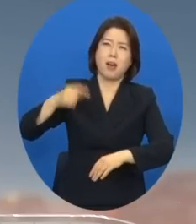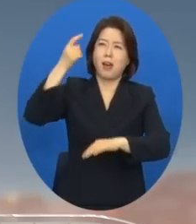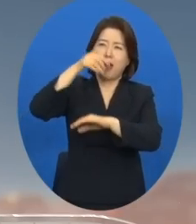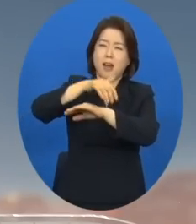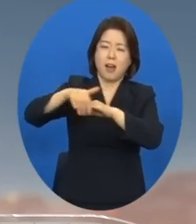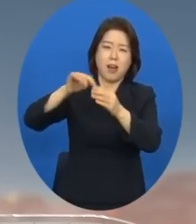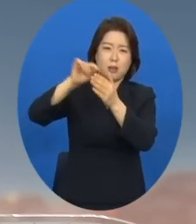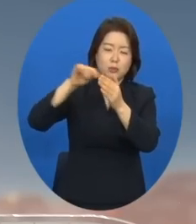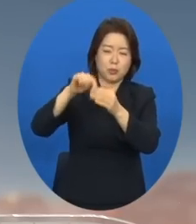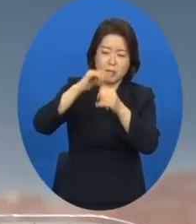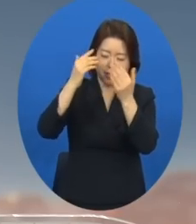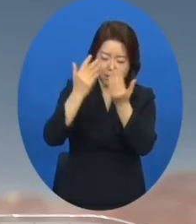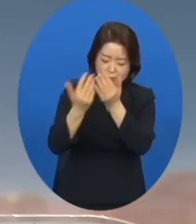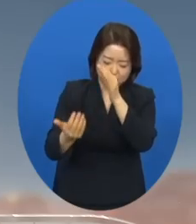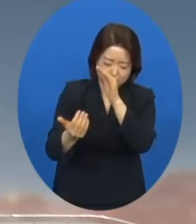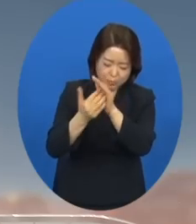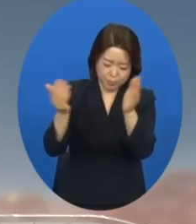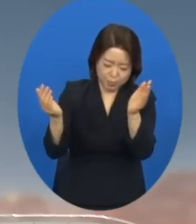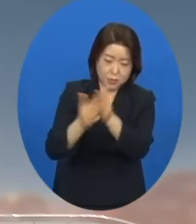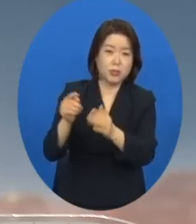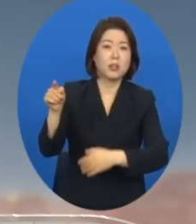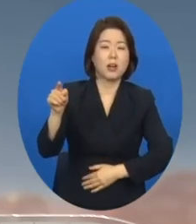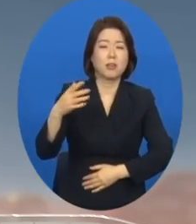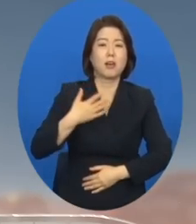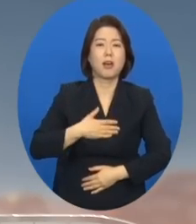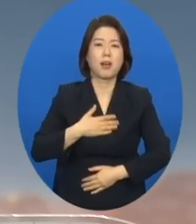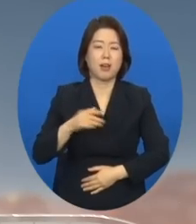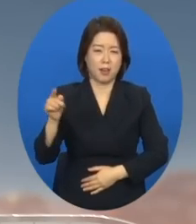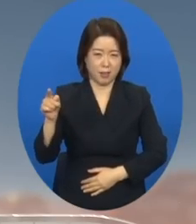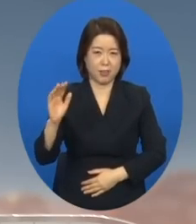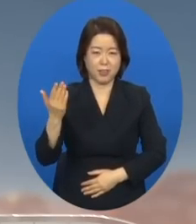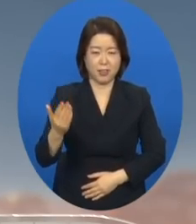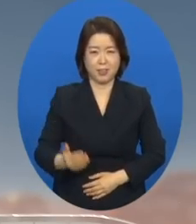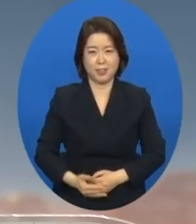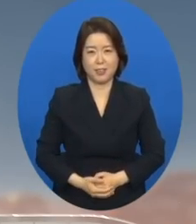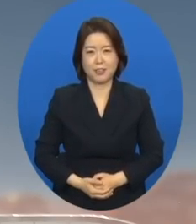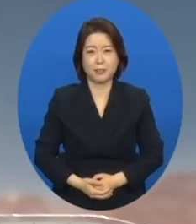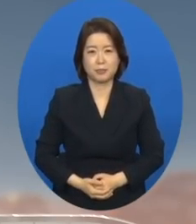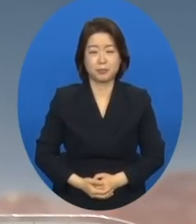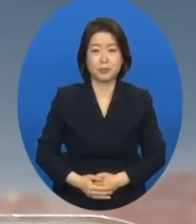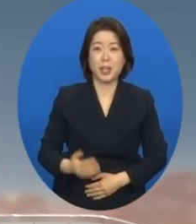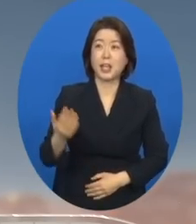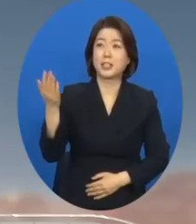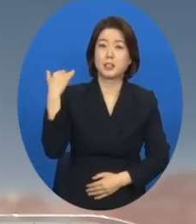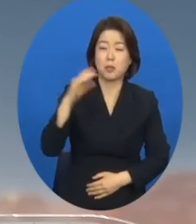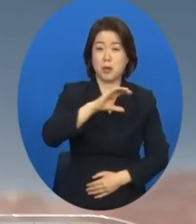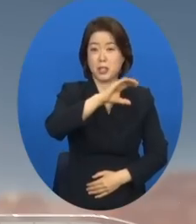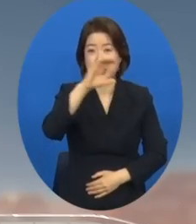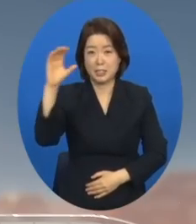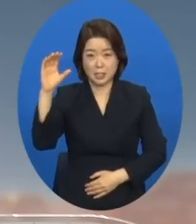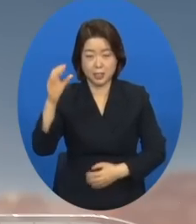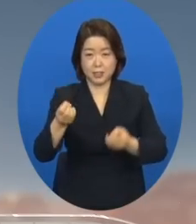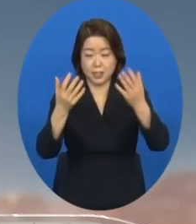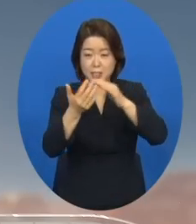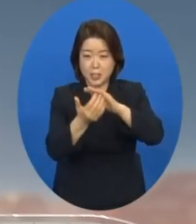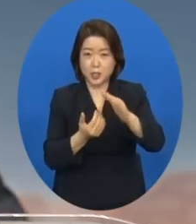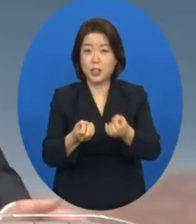주셨다는 것입니다 지난 우리 성탄 전야제 때